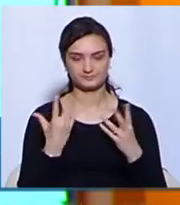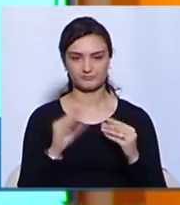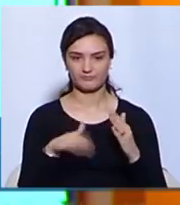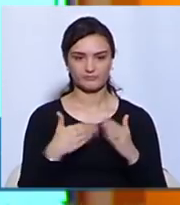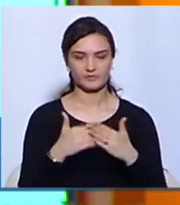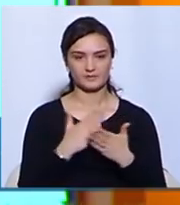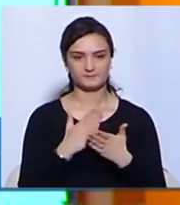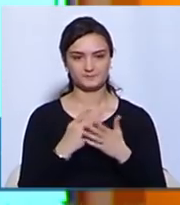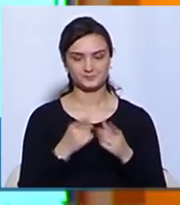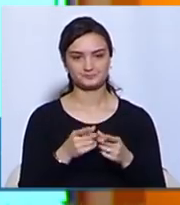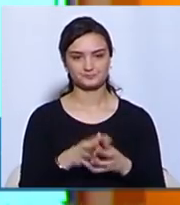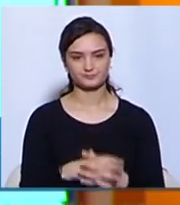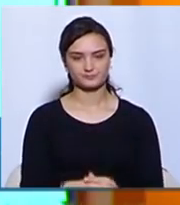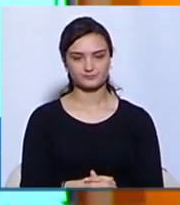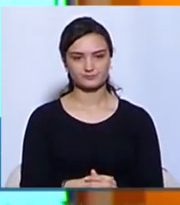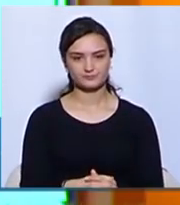ეს